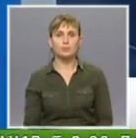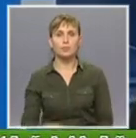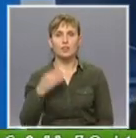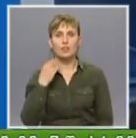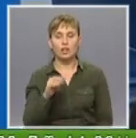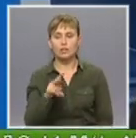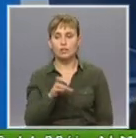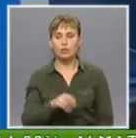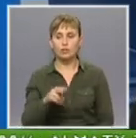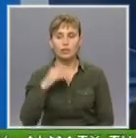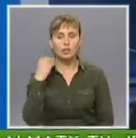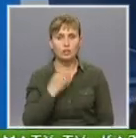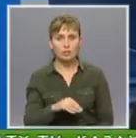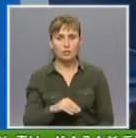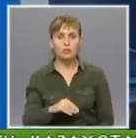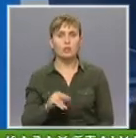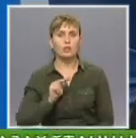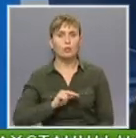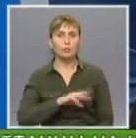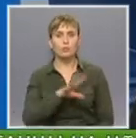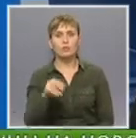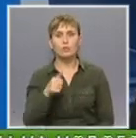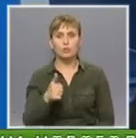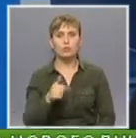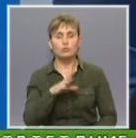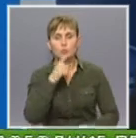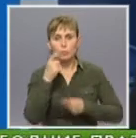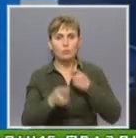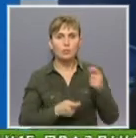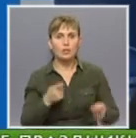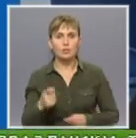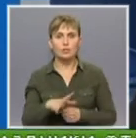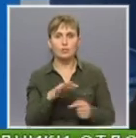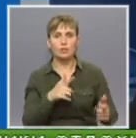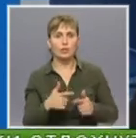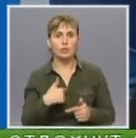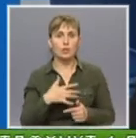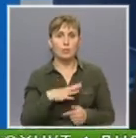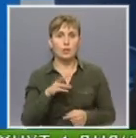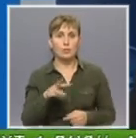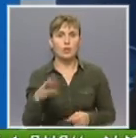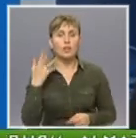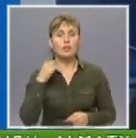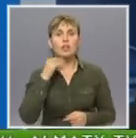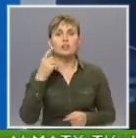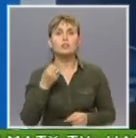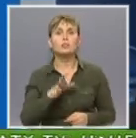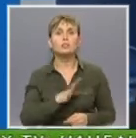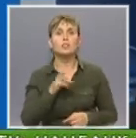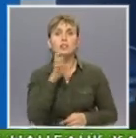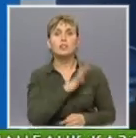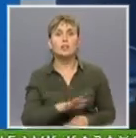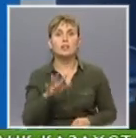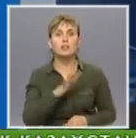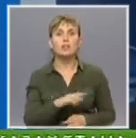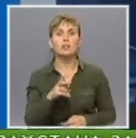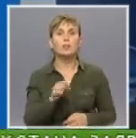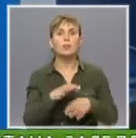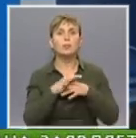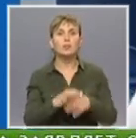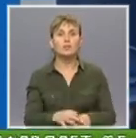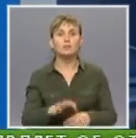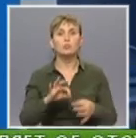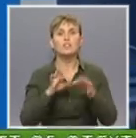Качество льда отличное, волонтерская работа. Все продумано до мелочей. В последний раз я была на Медею, когда Казахстан еще был страной-претендентом на